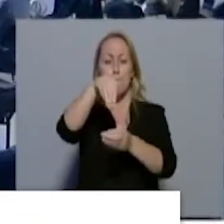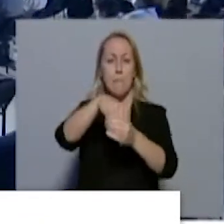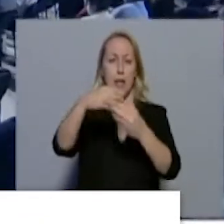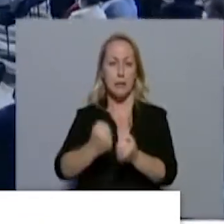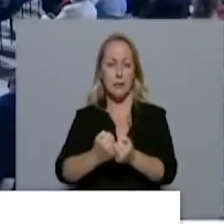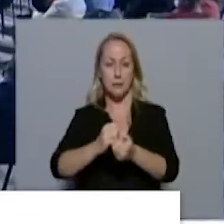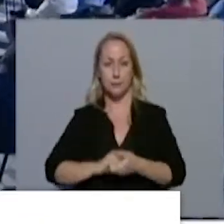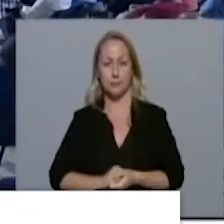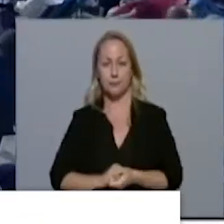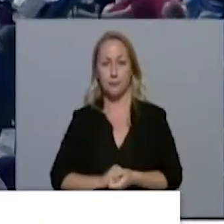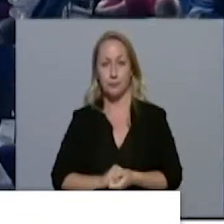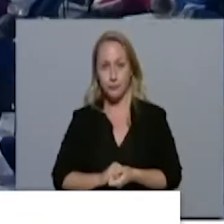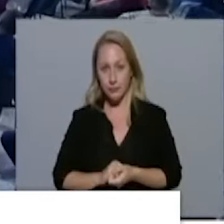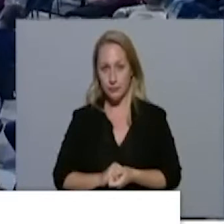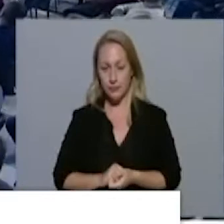Γι' αυτό και